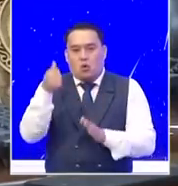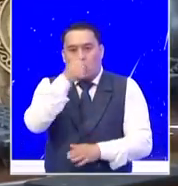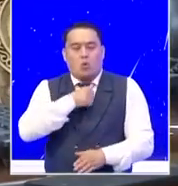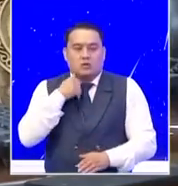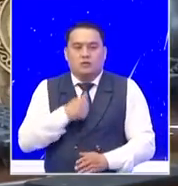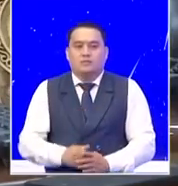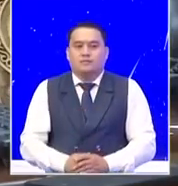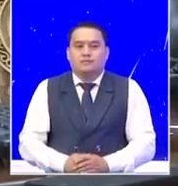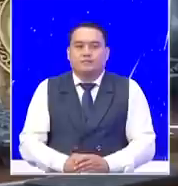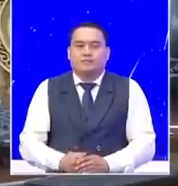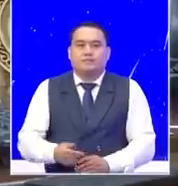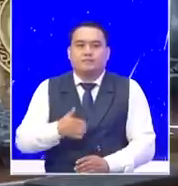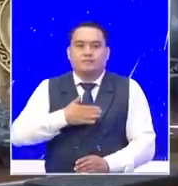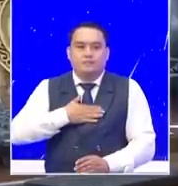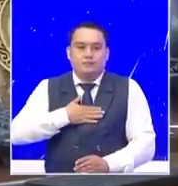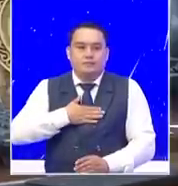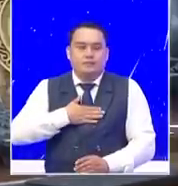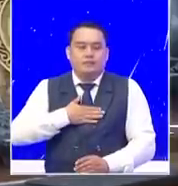Мен телеарнаға келген кезде,